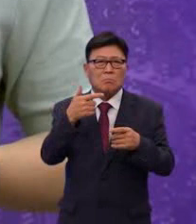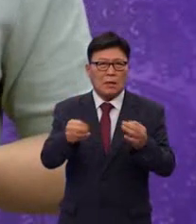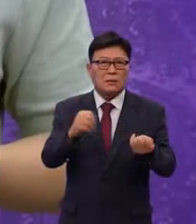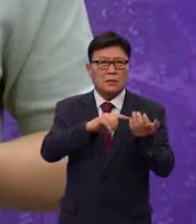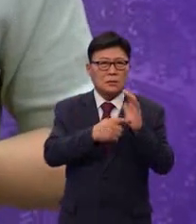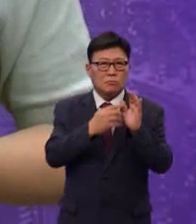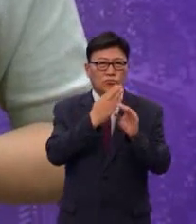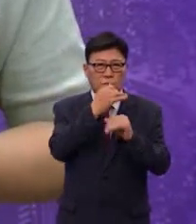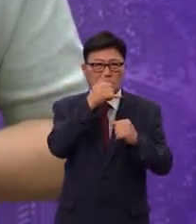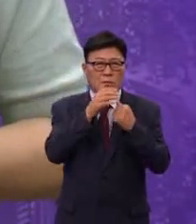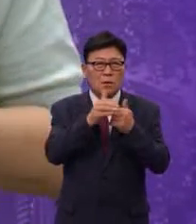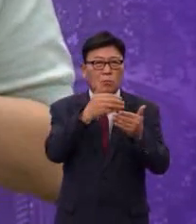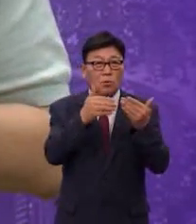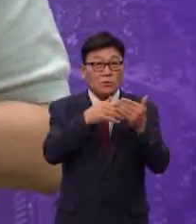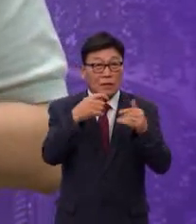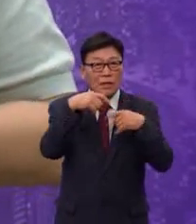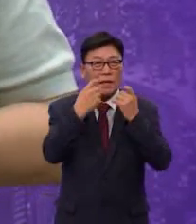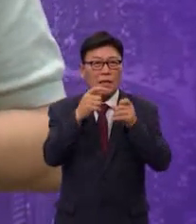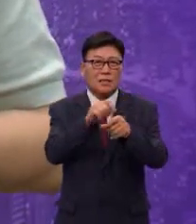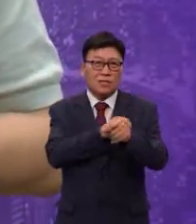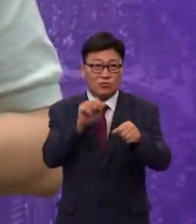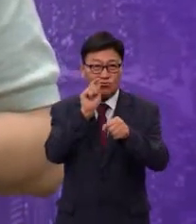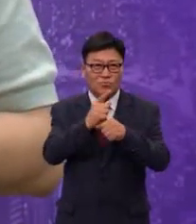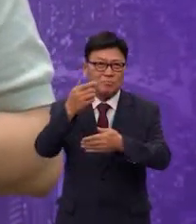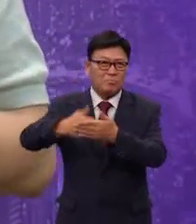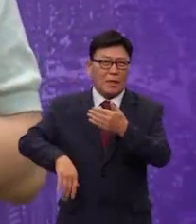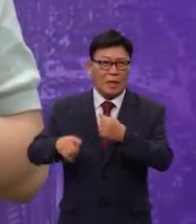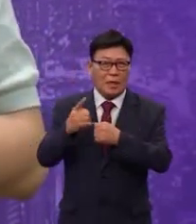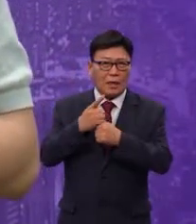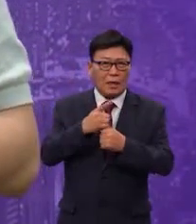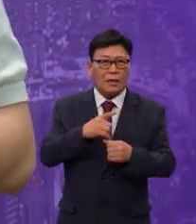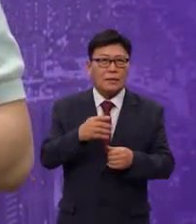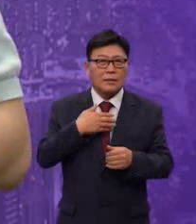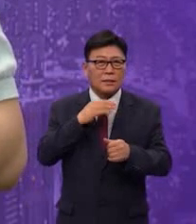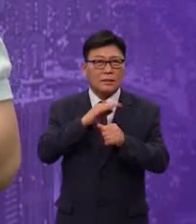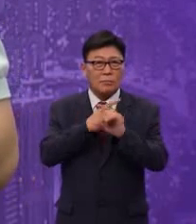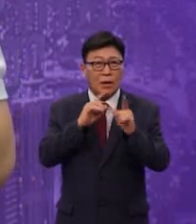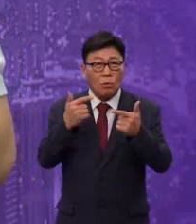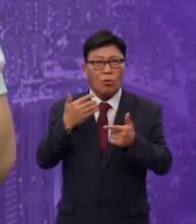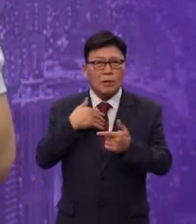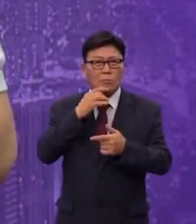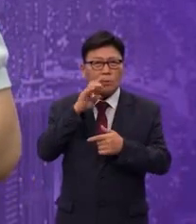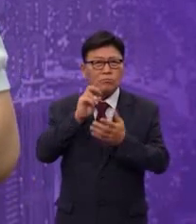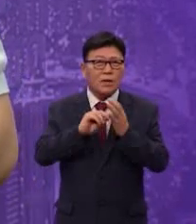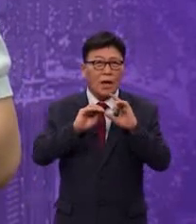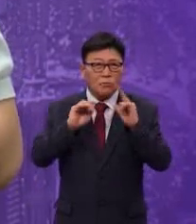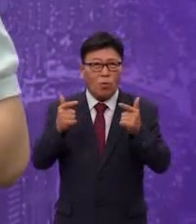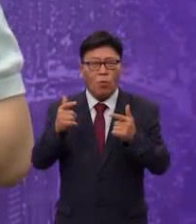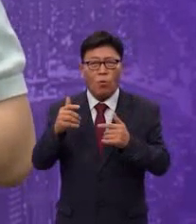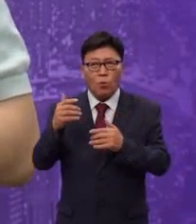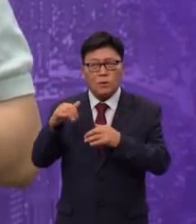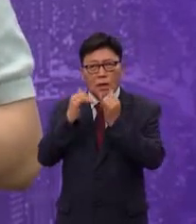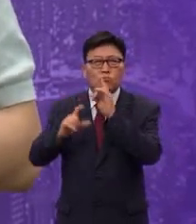좀 드러나는 부분이 있어서 포스터에서부터 개인의 좀 특수성을 좀 배제를 하고 내 잘못이 아니라 나만의